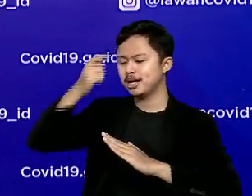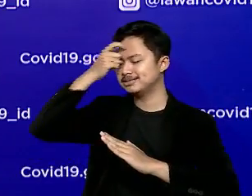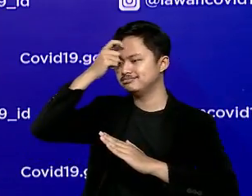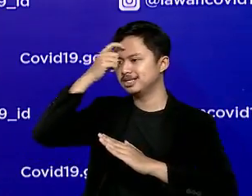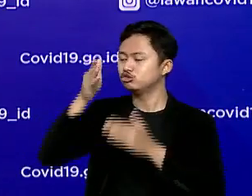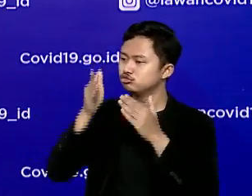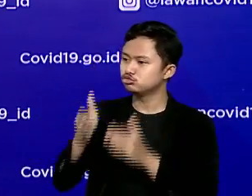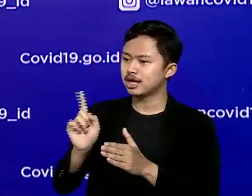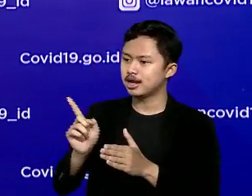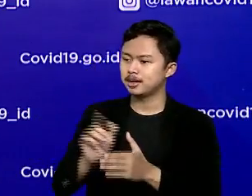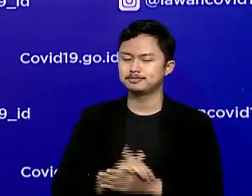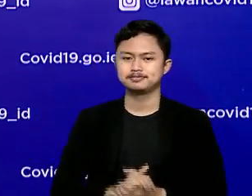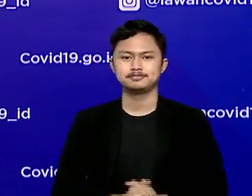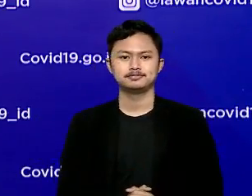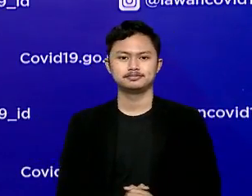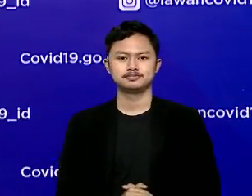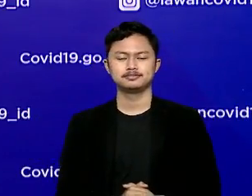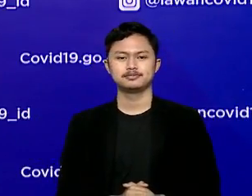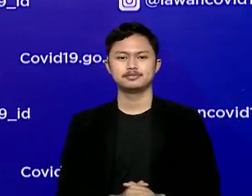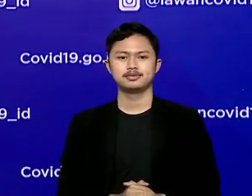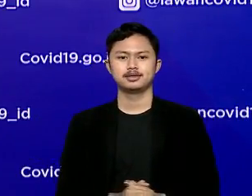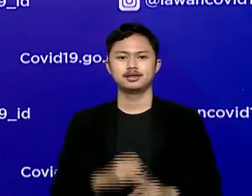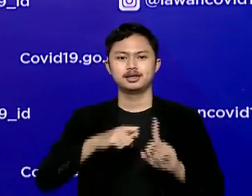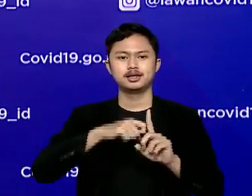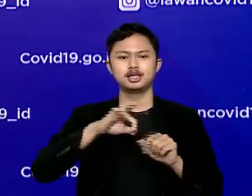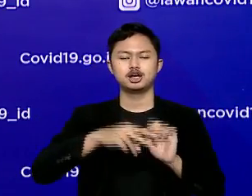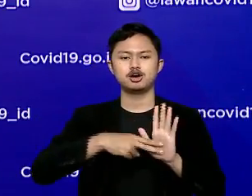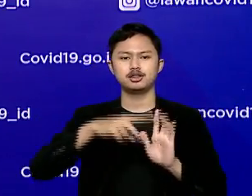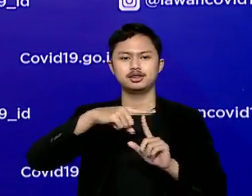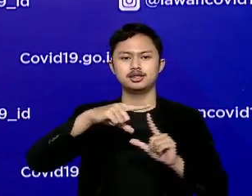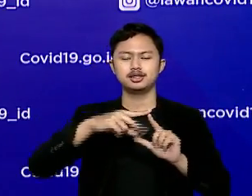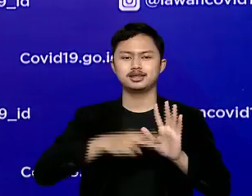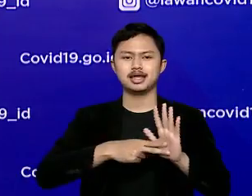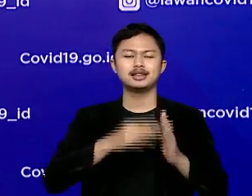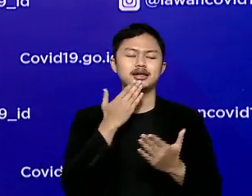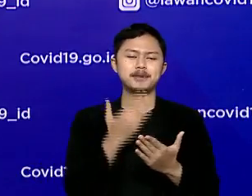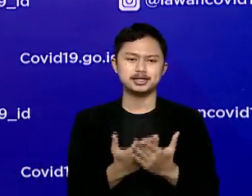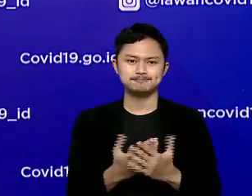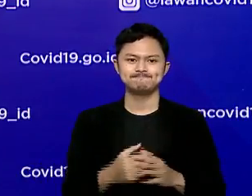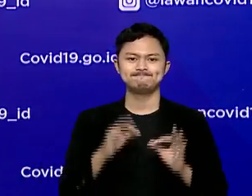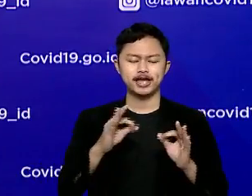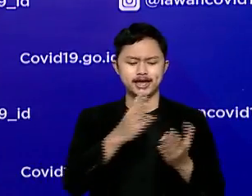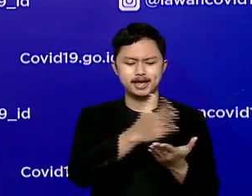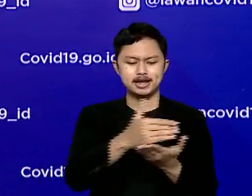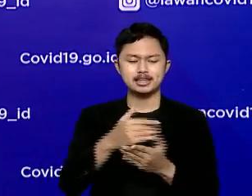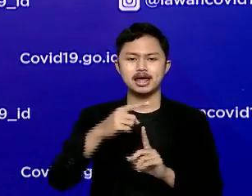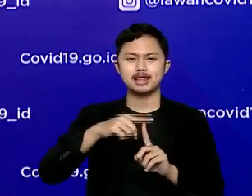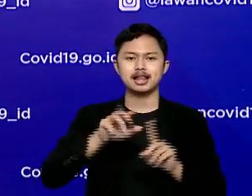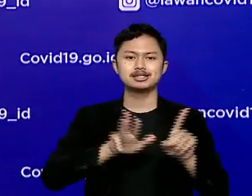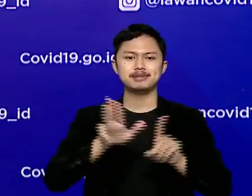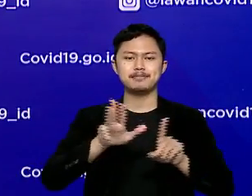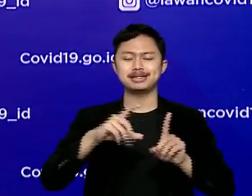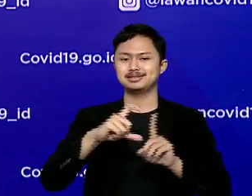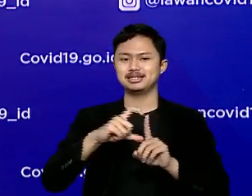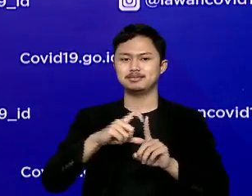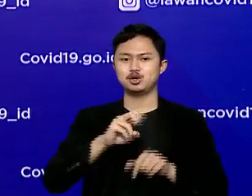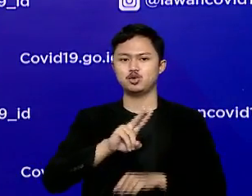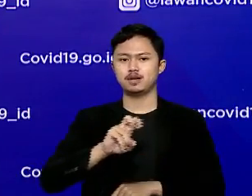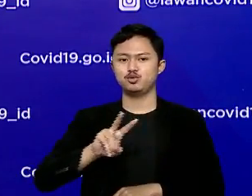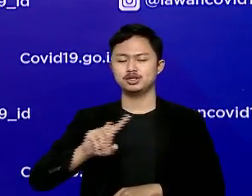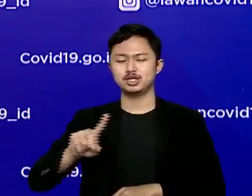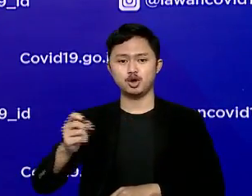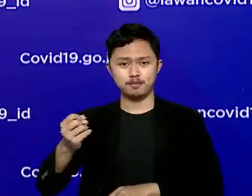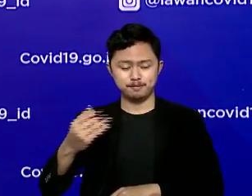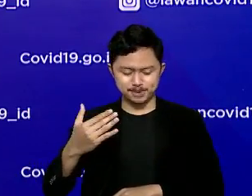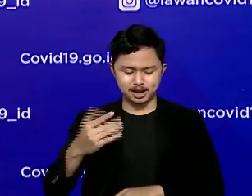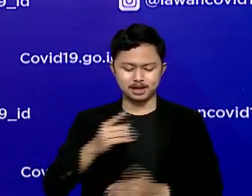COVID-19? Baik, terima kasih Kontan. Menurut data per tanggal 19 Desember, diketahui